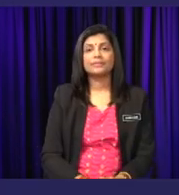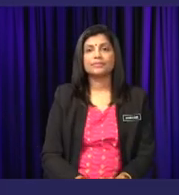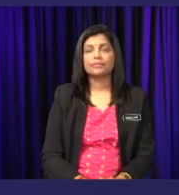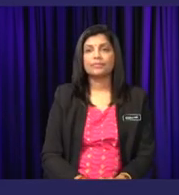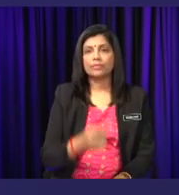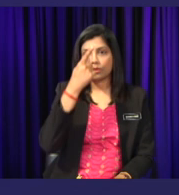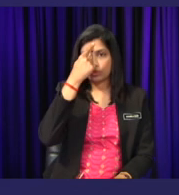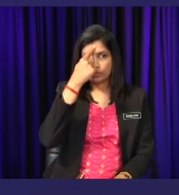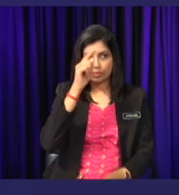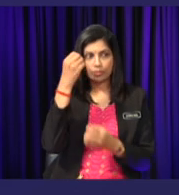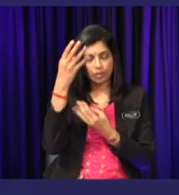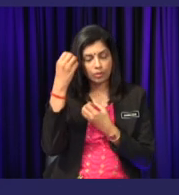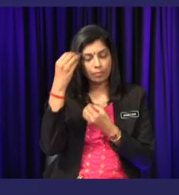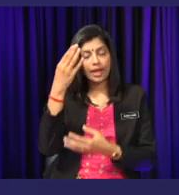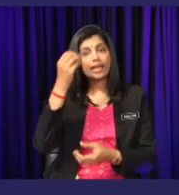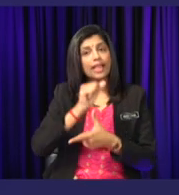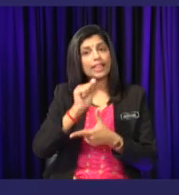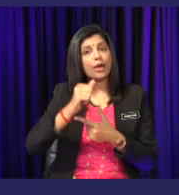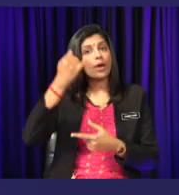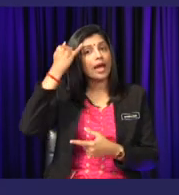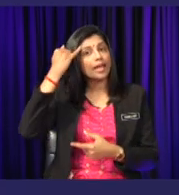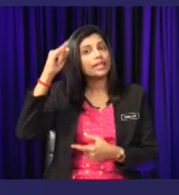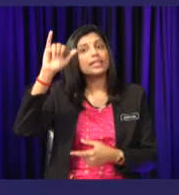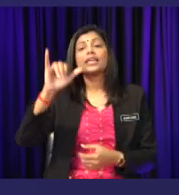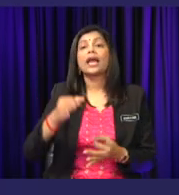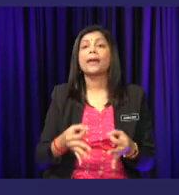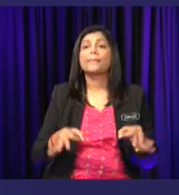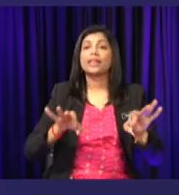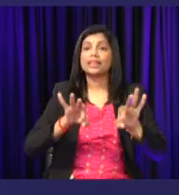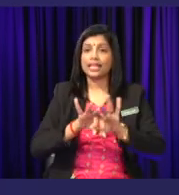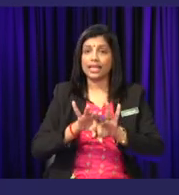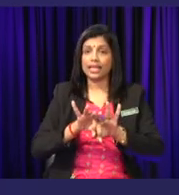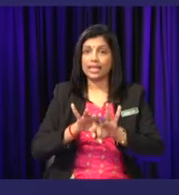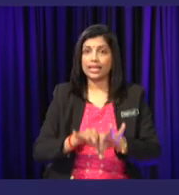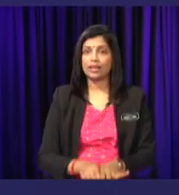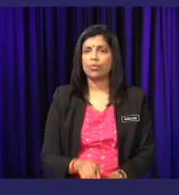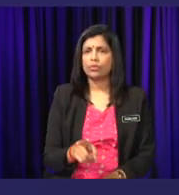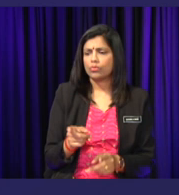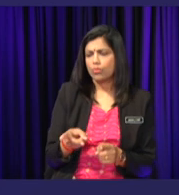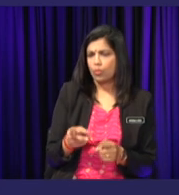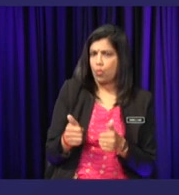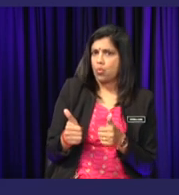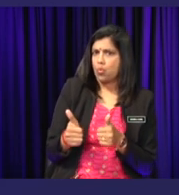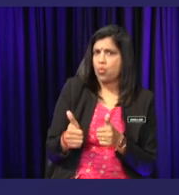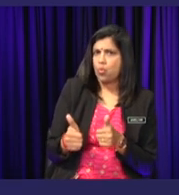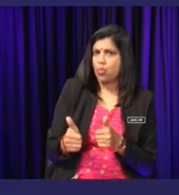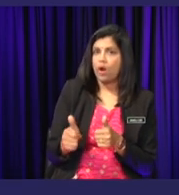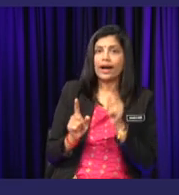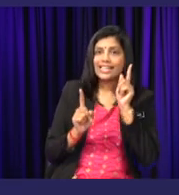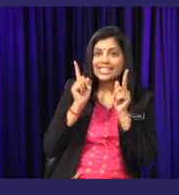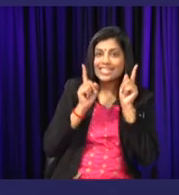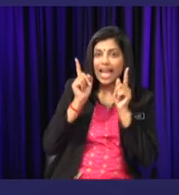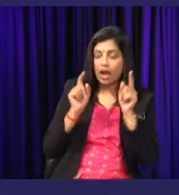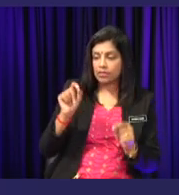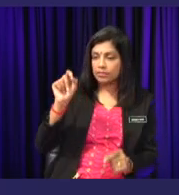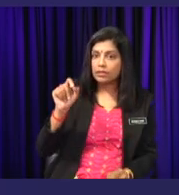pada maklumat atau ide yang penting atau menarik dua pekare dia beli letak Ai dia